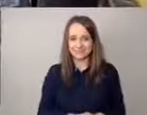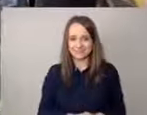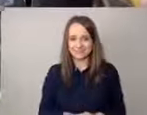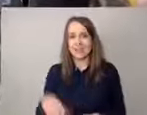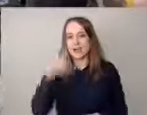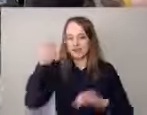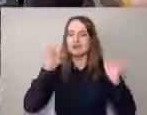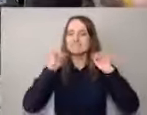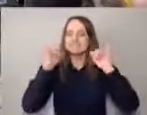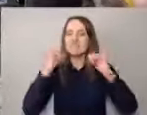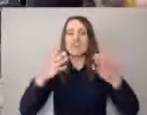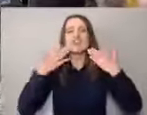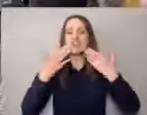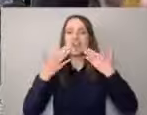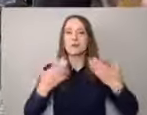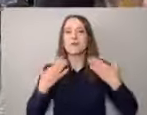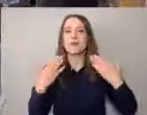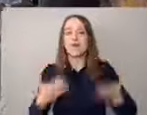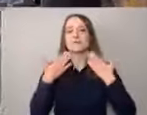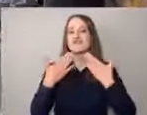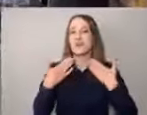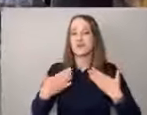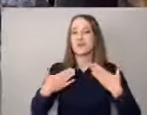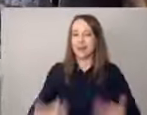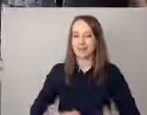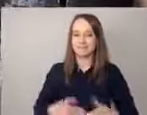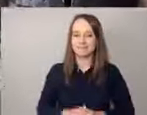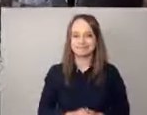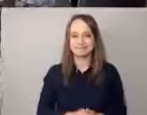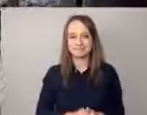Dziękujemy. Dziękujemy. Dziękujemy.